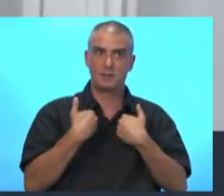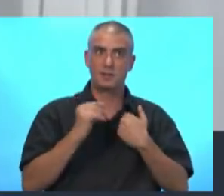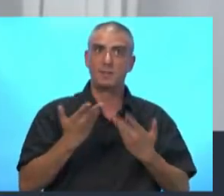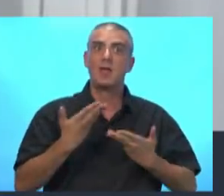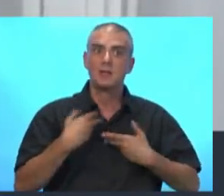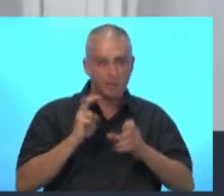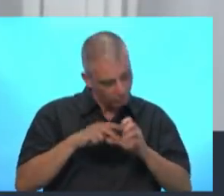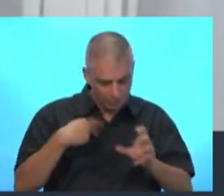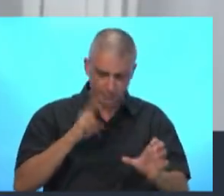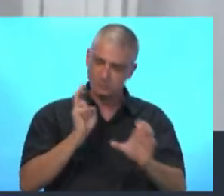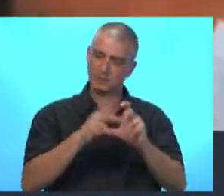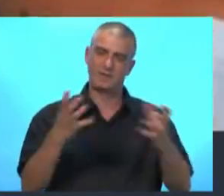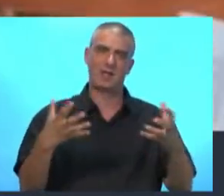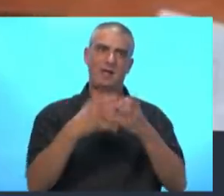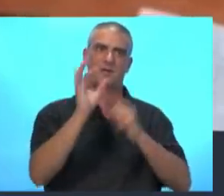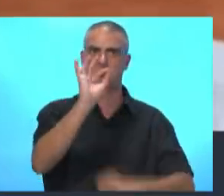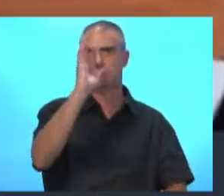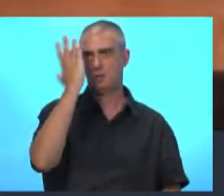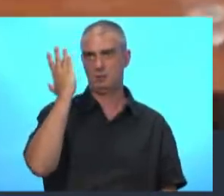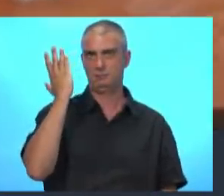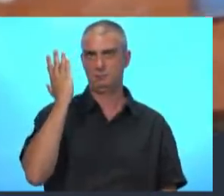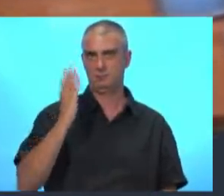אותי, אני מצטרף לחברה שלכם.